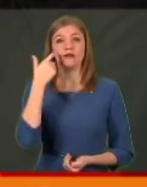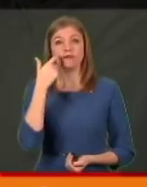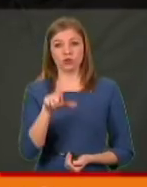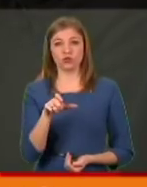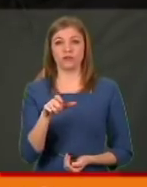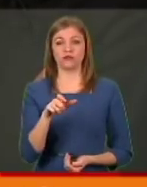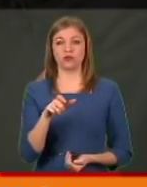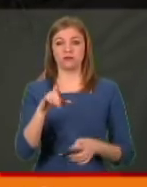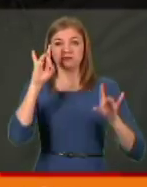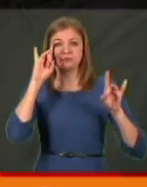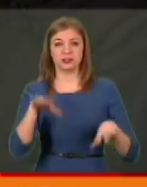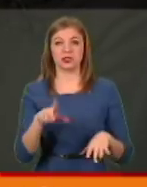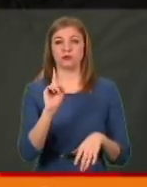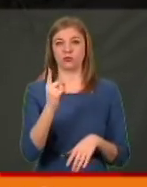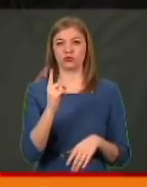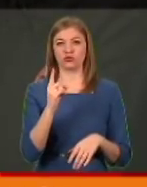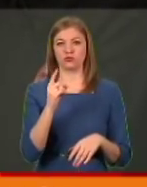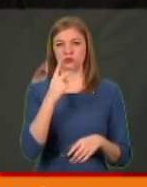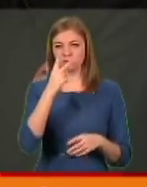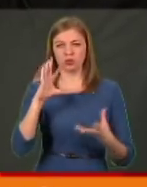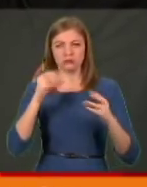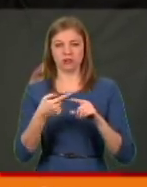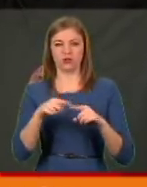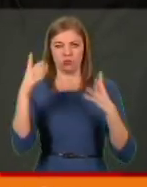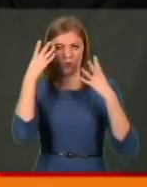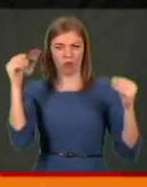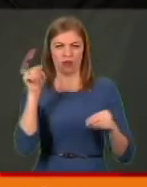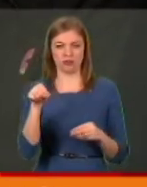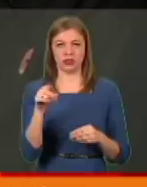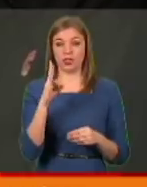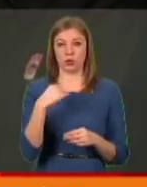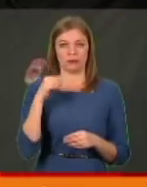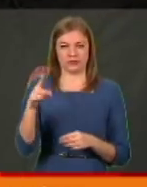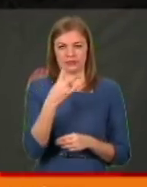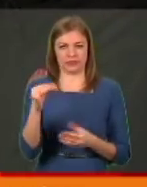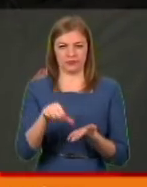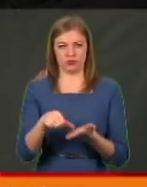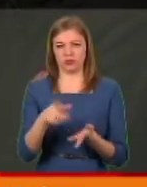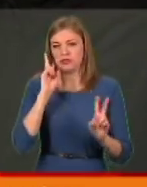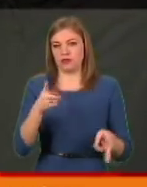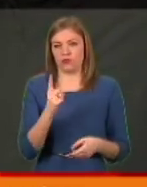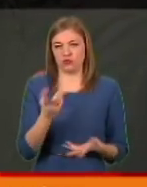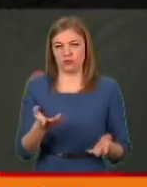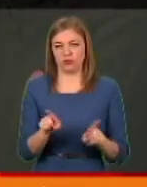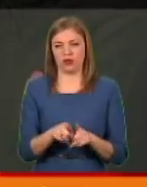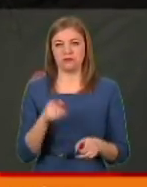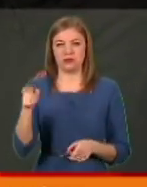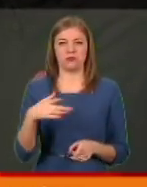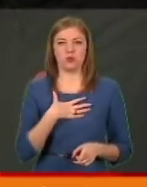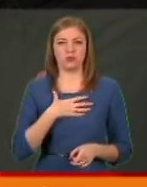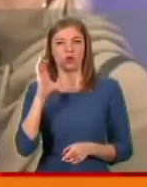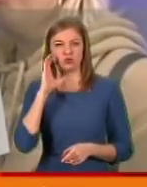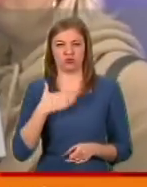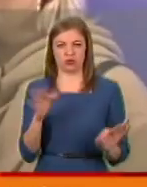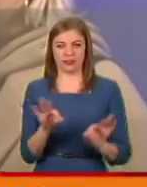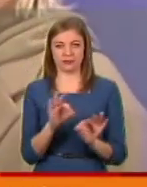основному, внезапно, чому-то стріл статистику – це Голландія. Хоча ми ні разу там не виступали. Я не знаю, чому так там люблять слухати